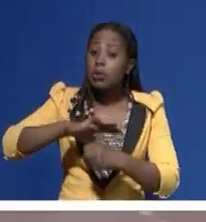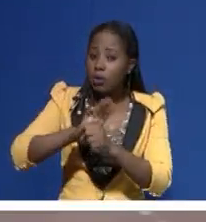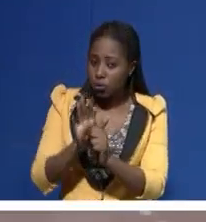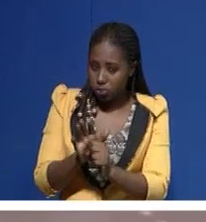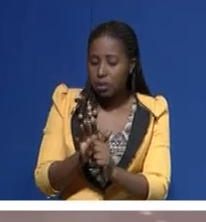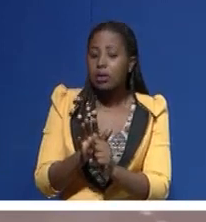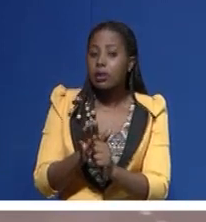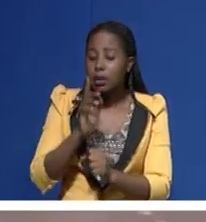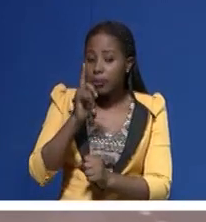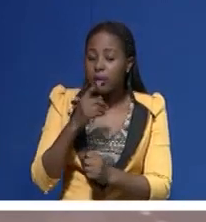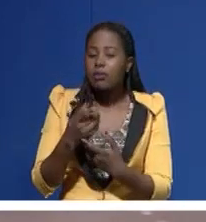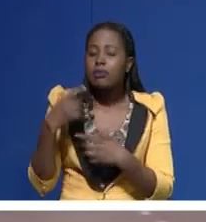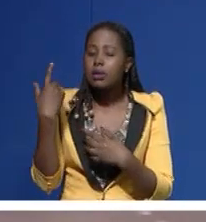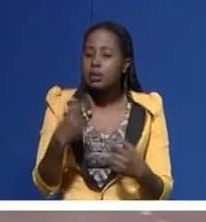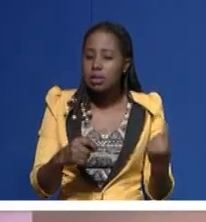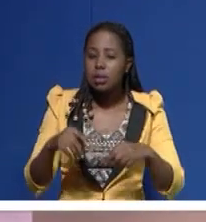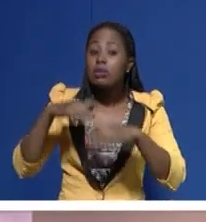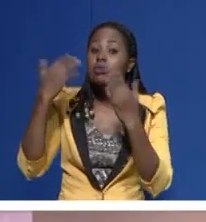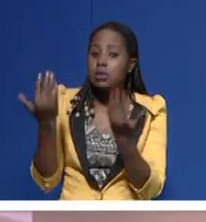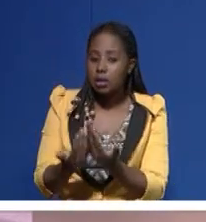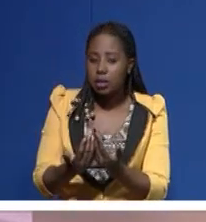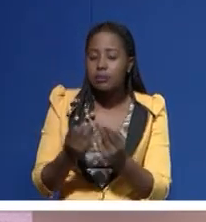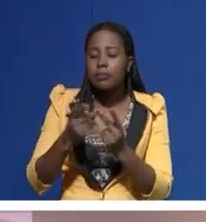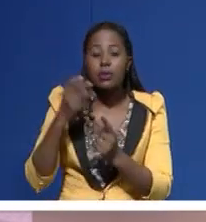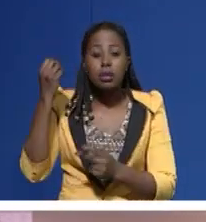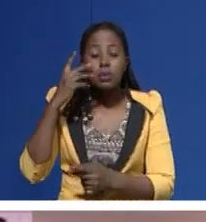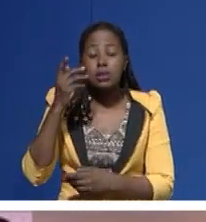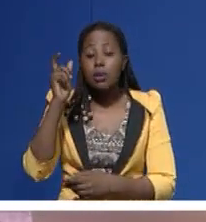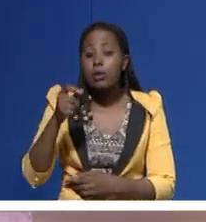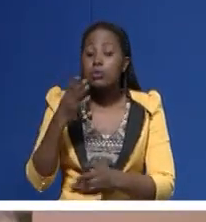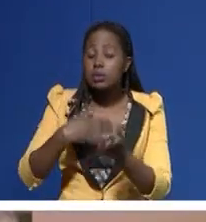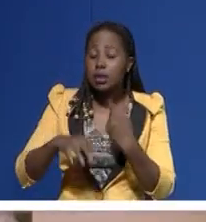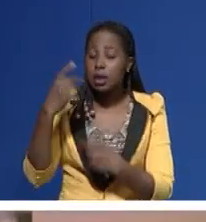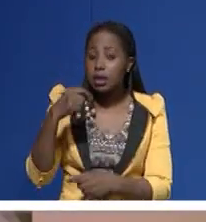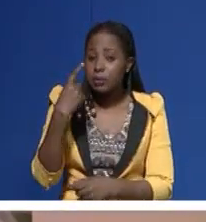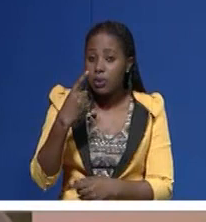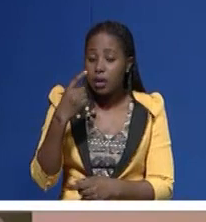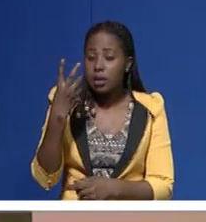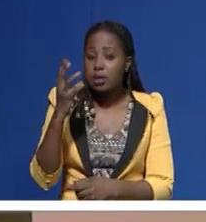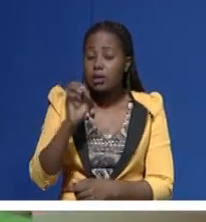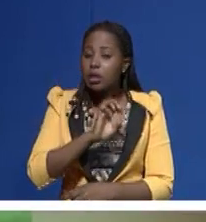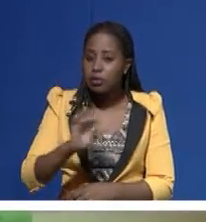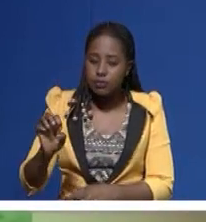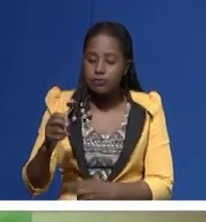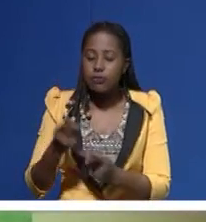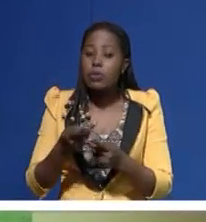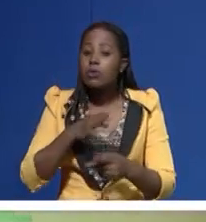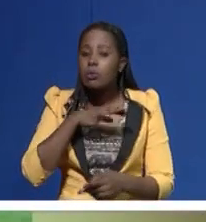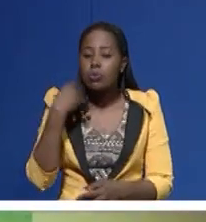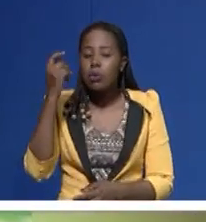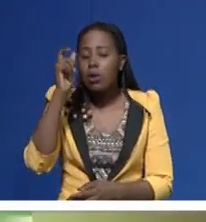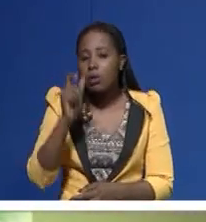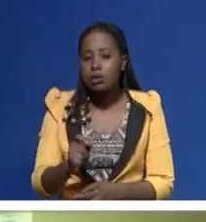korona ambavyo vinaitesa dunia, vikiambukiza watu zaidi ya 130,000 na kuua karibu